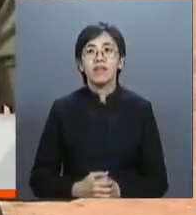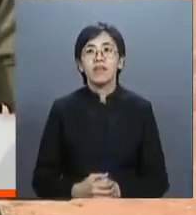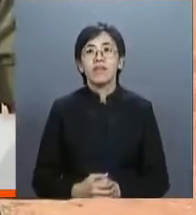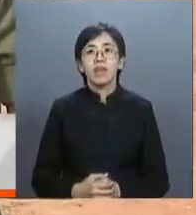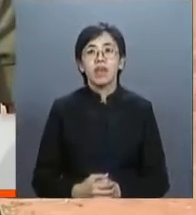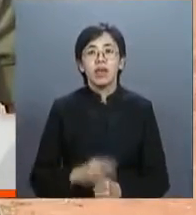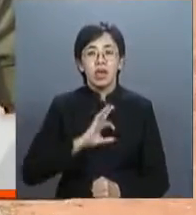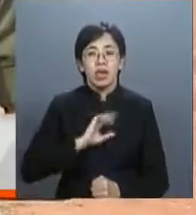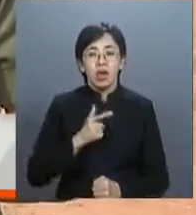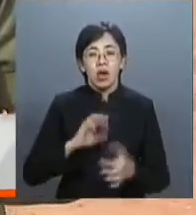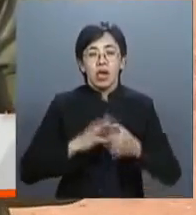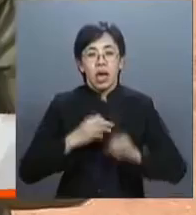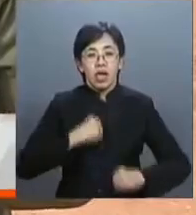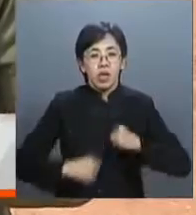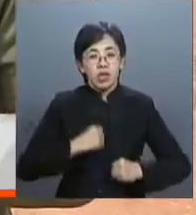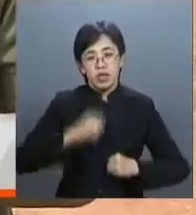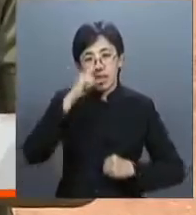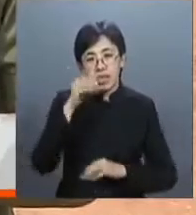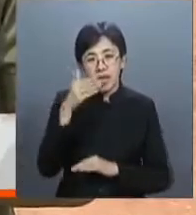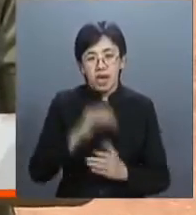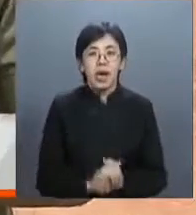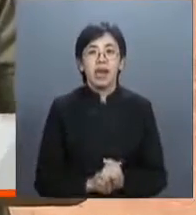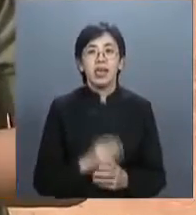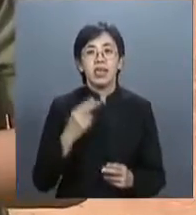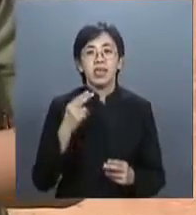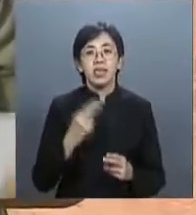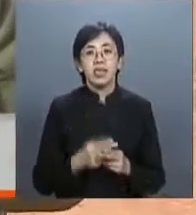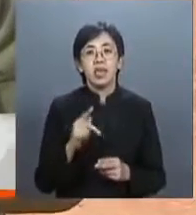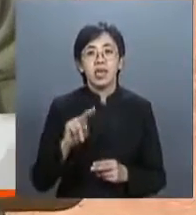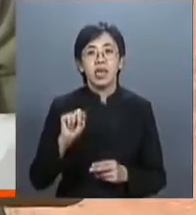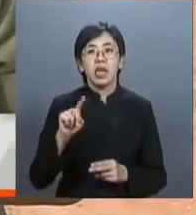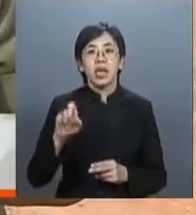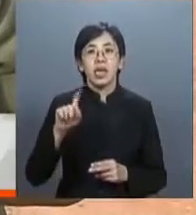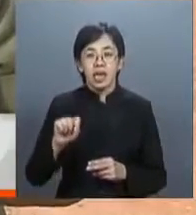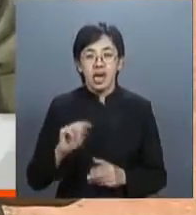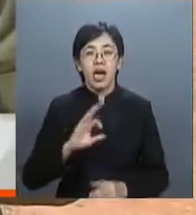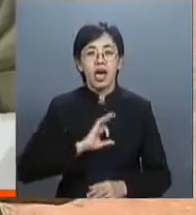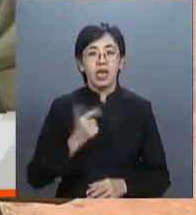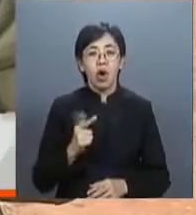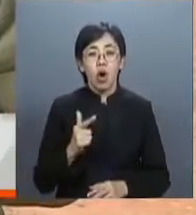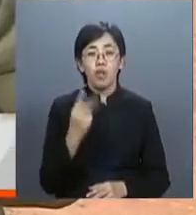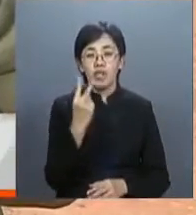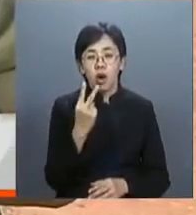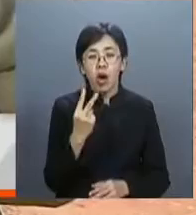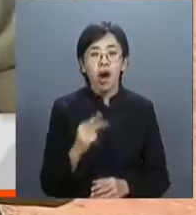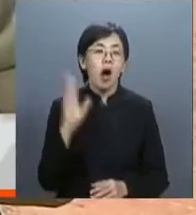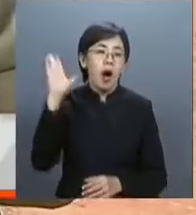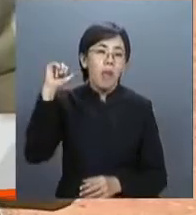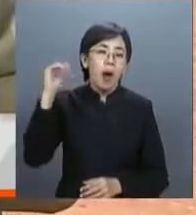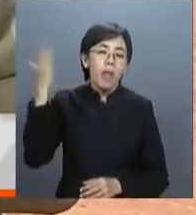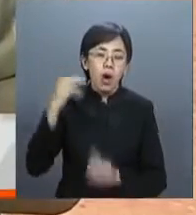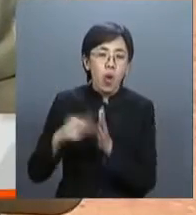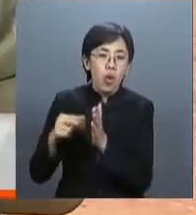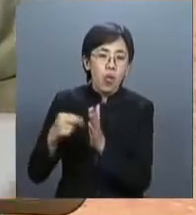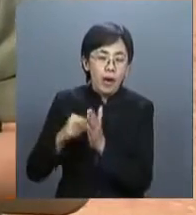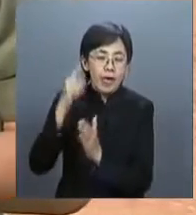2เหรียญทองกีฬาเยาวชนแห่งชาติสุพรรณบุรีเกมที่น้องนิกคณิตปงคำเฟยทำได้ให้จังหวัดพะเยามีแรงบันดาลใจมาจากคุณพ่อที่เป็นอดีตนักวิ่งมาก่